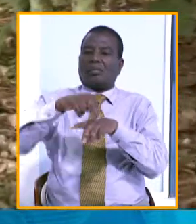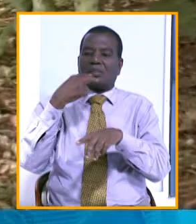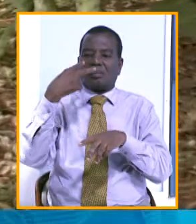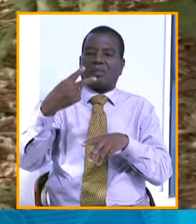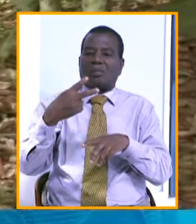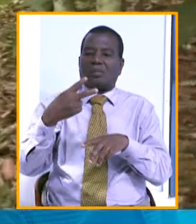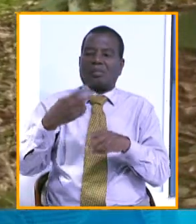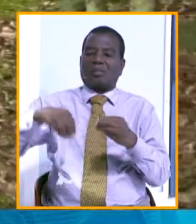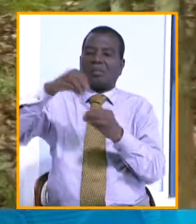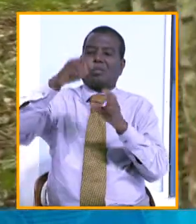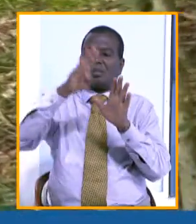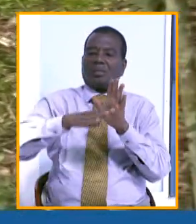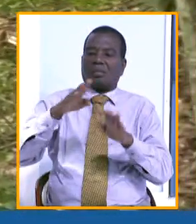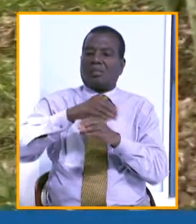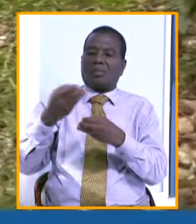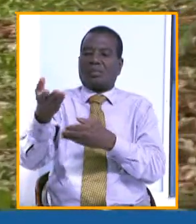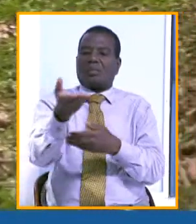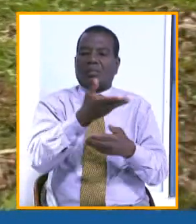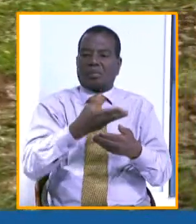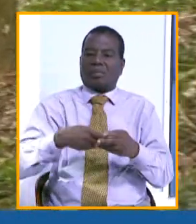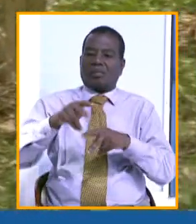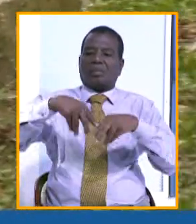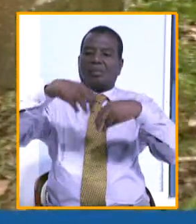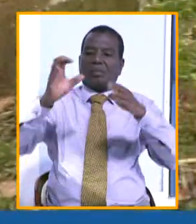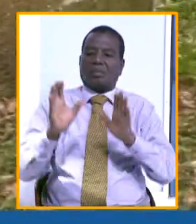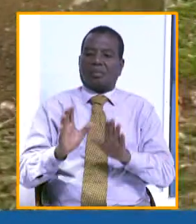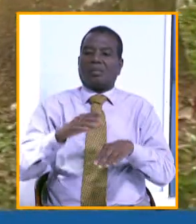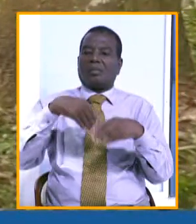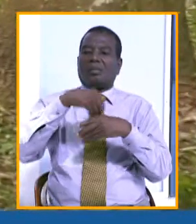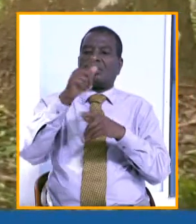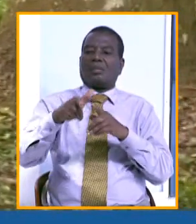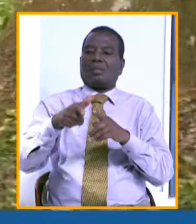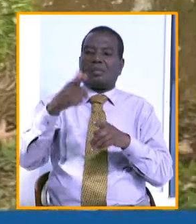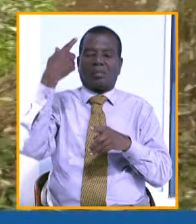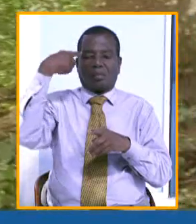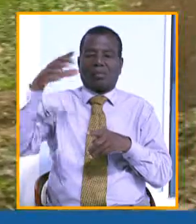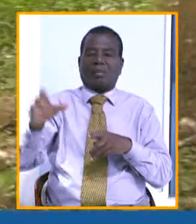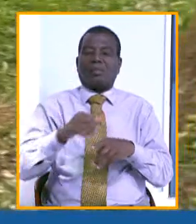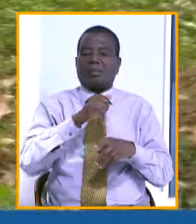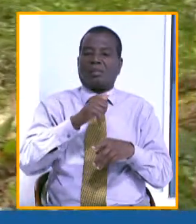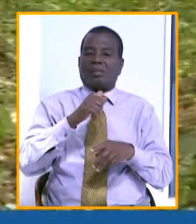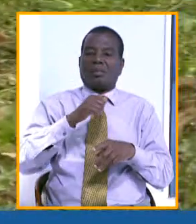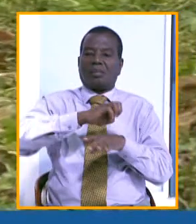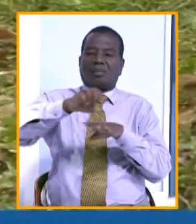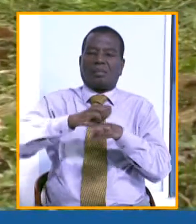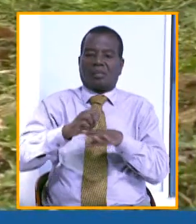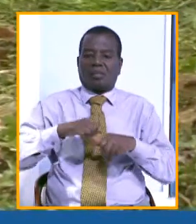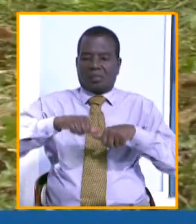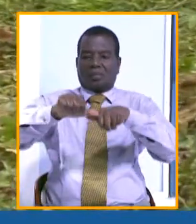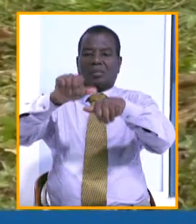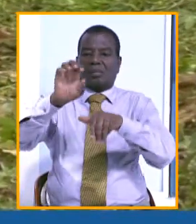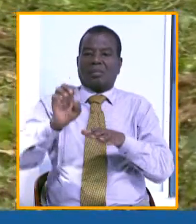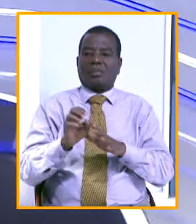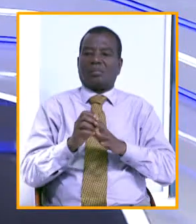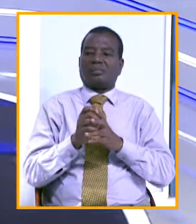voire le renforcement des sources de revenus des paysans. Alors, pourquoi ne pas s'y engager de façon durable?